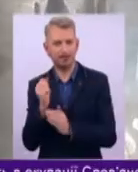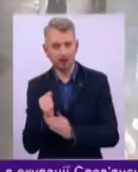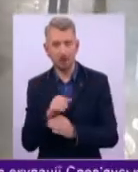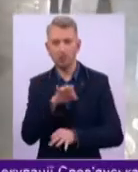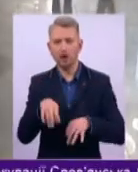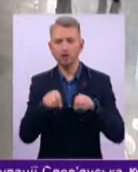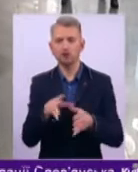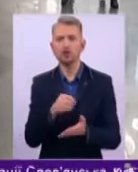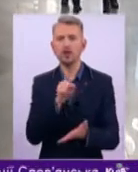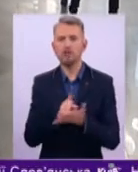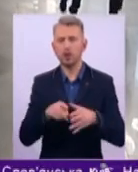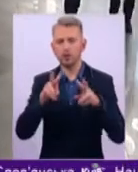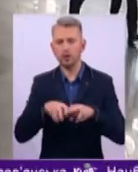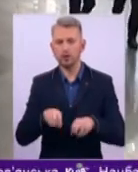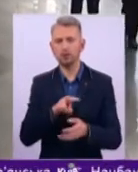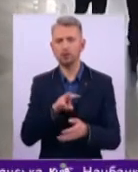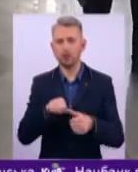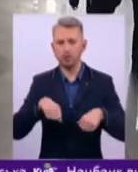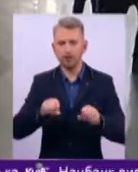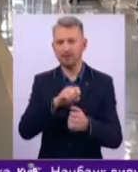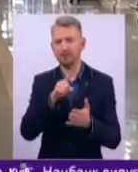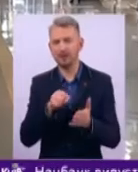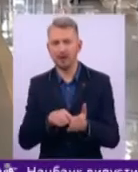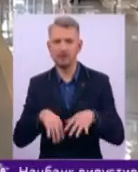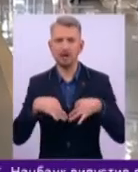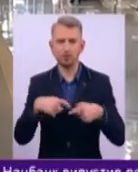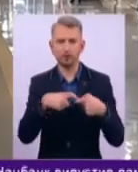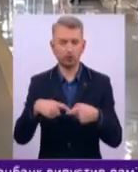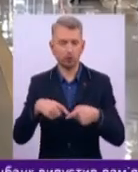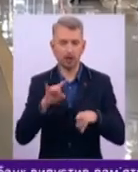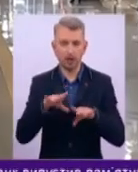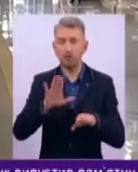ще має розглянути постійна комісія з питань транспорту, зв'язку та реклами, після чого